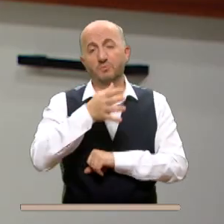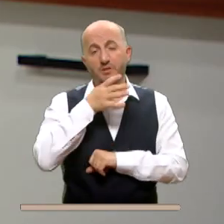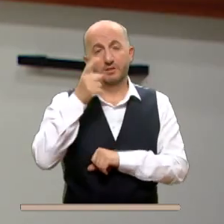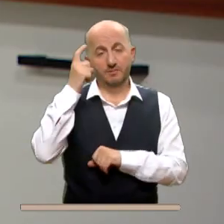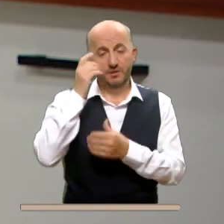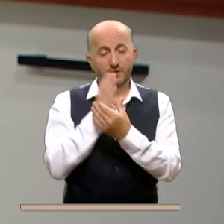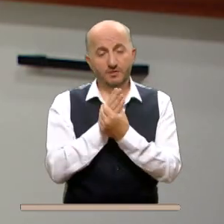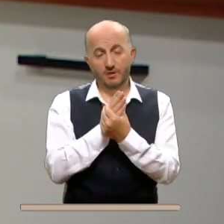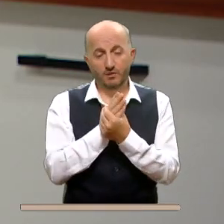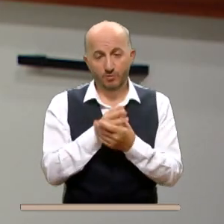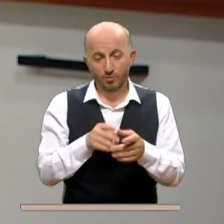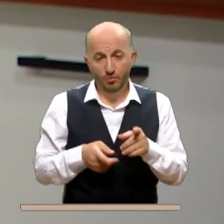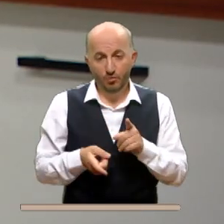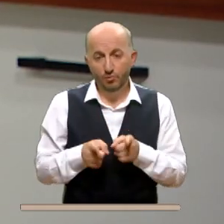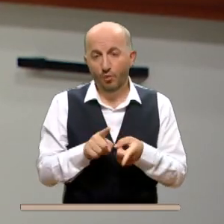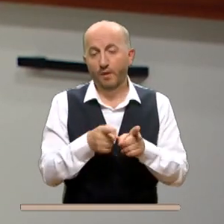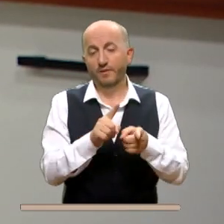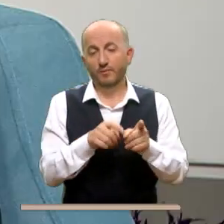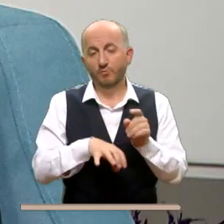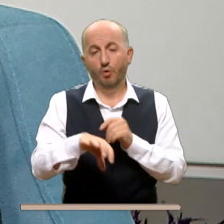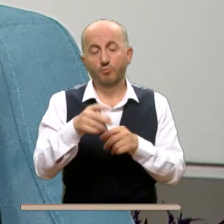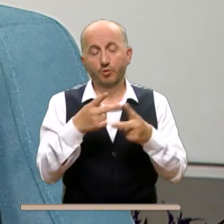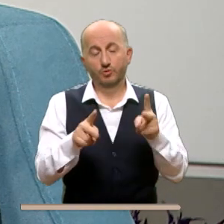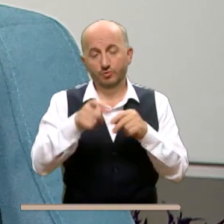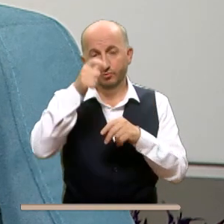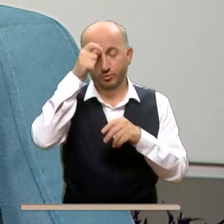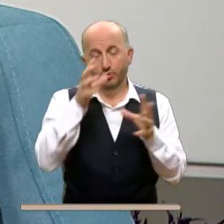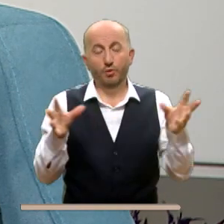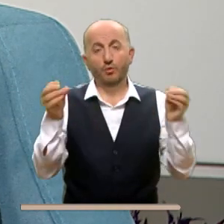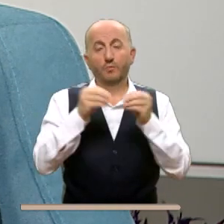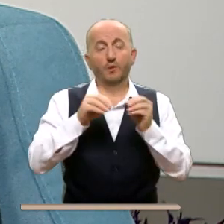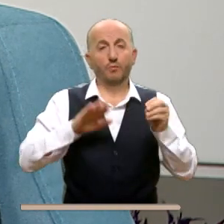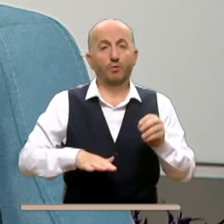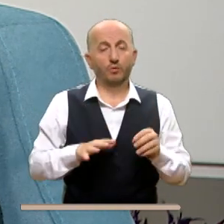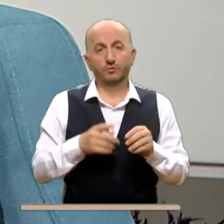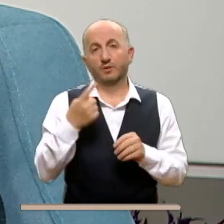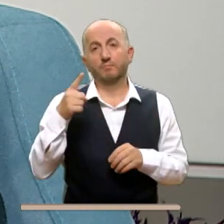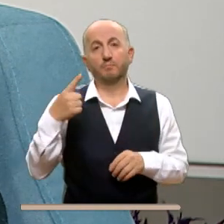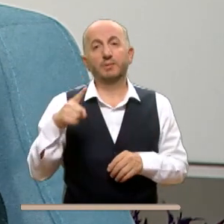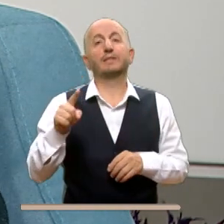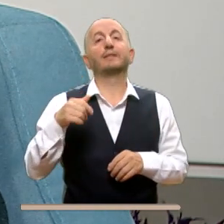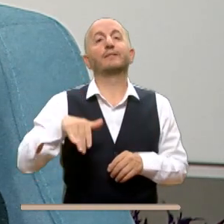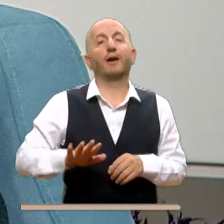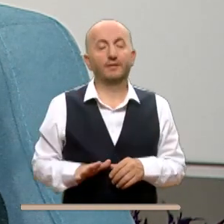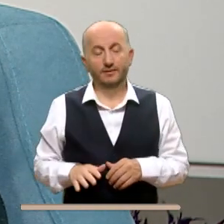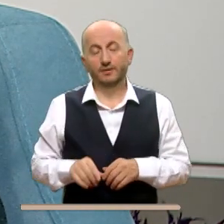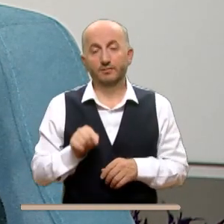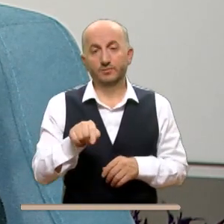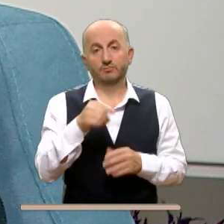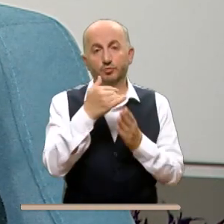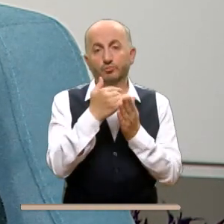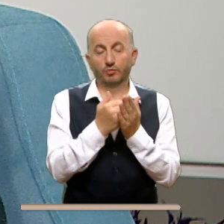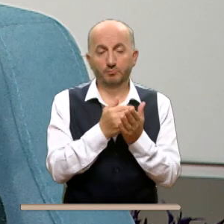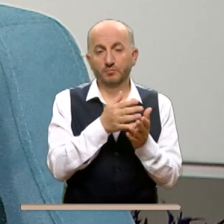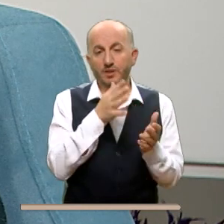açtık. Türkiye'de toplam öğrenci kapasitesi de 1000 dahi değil. Biz bu programla mesela